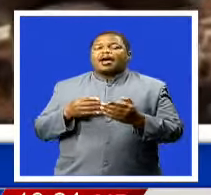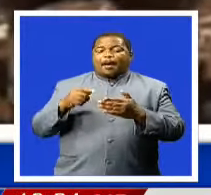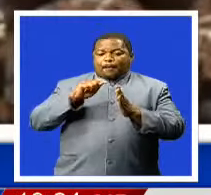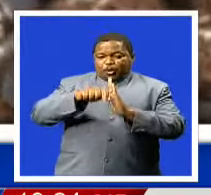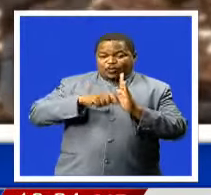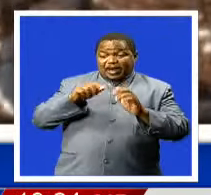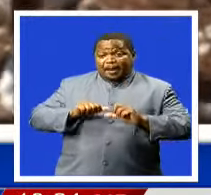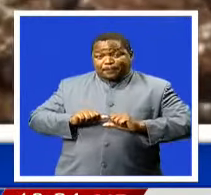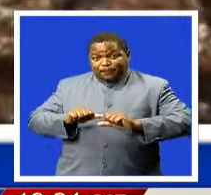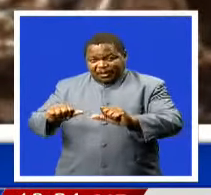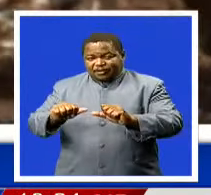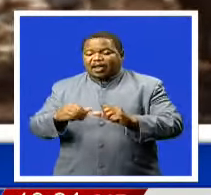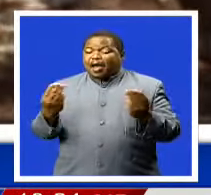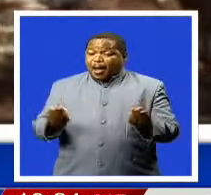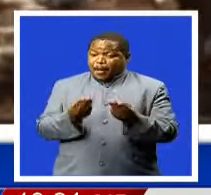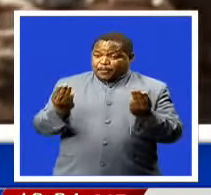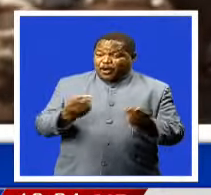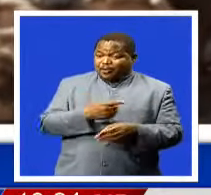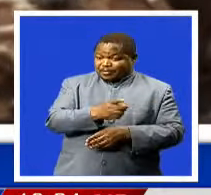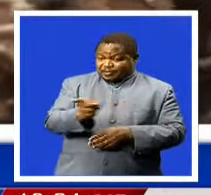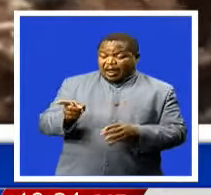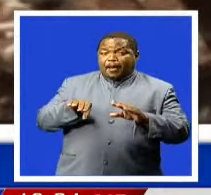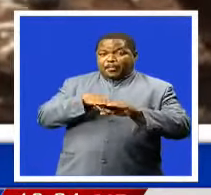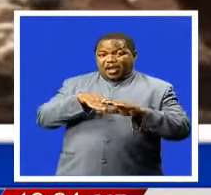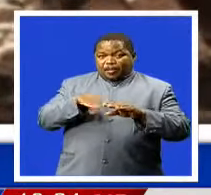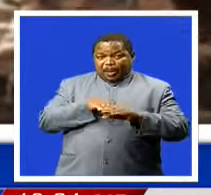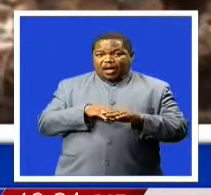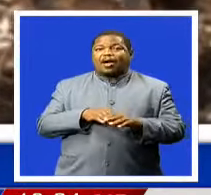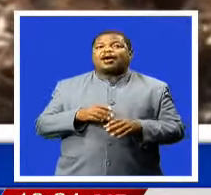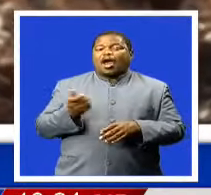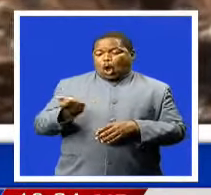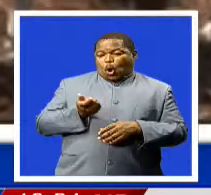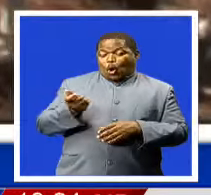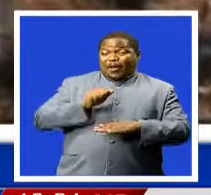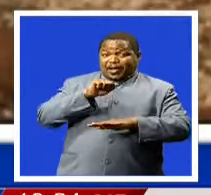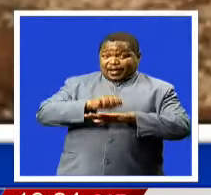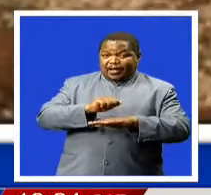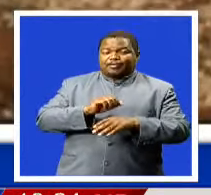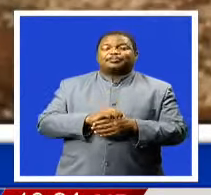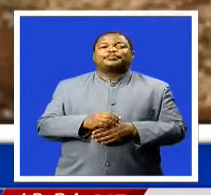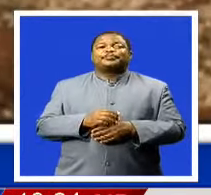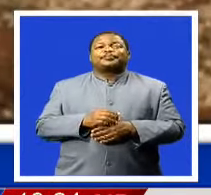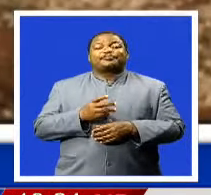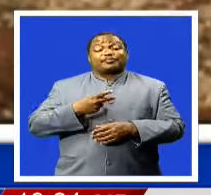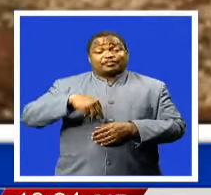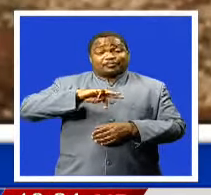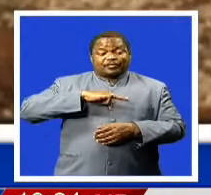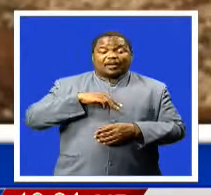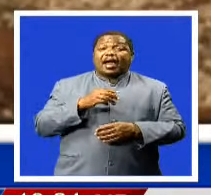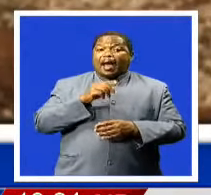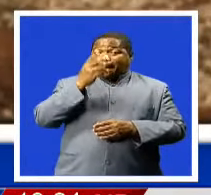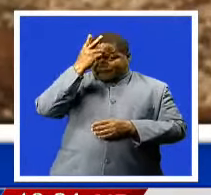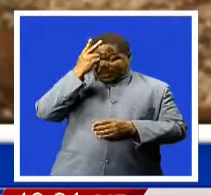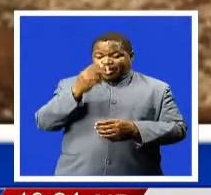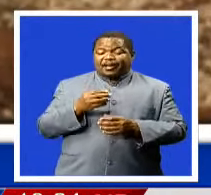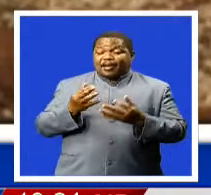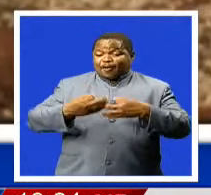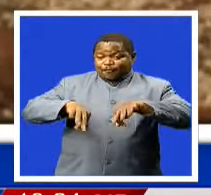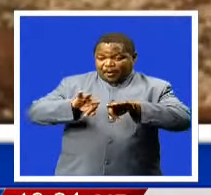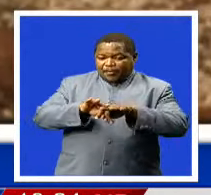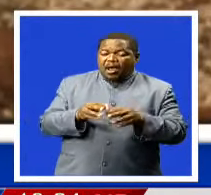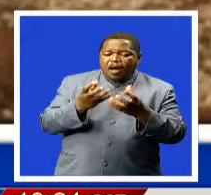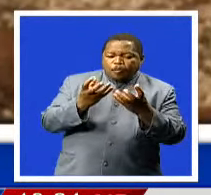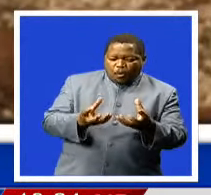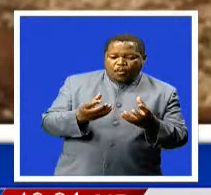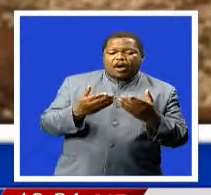ethu atithola letimbuti bekuba timbuti letisekati letimbili bese kuba yingele ndvuna lesetende umkhicido ke wabakhona namuhla